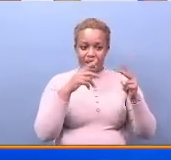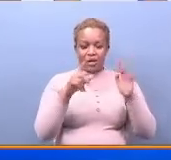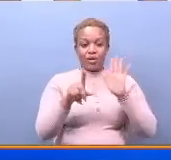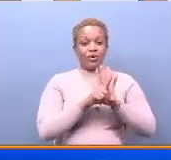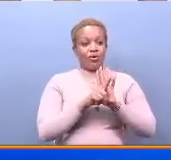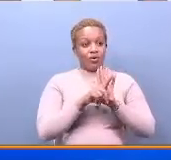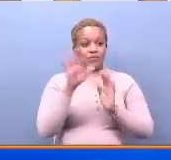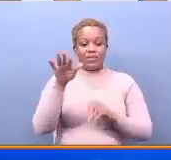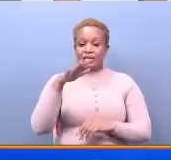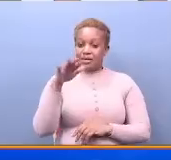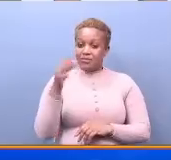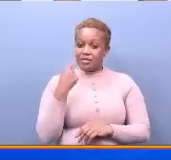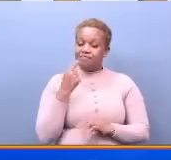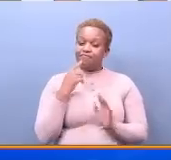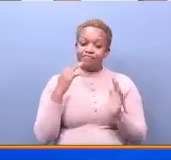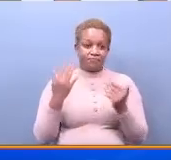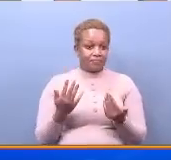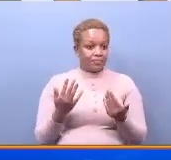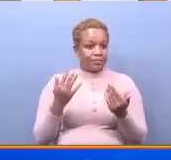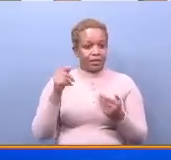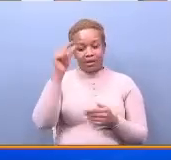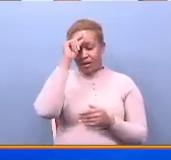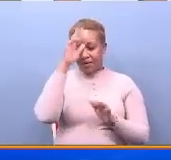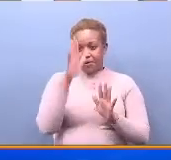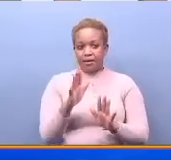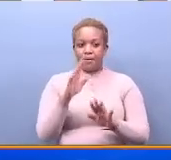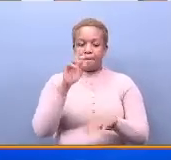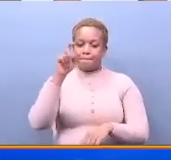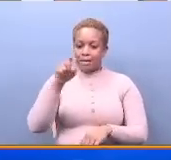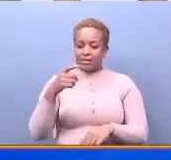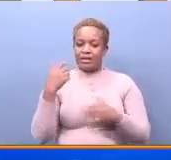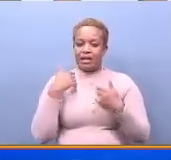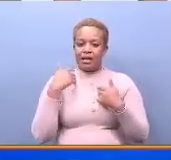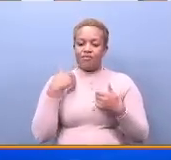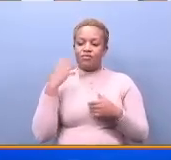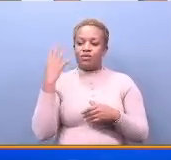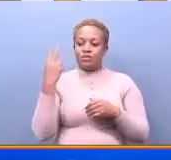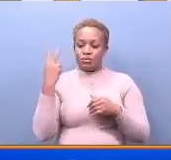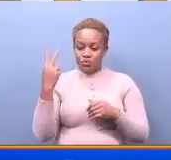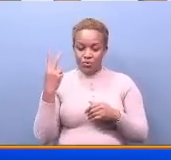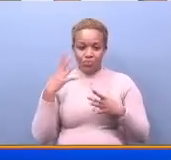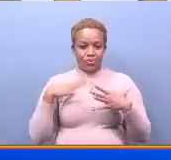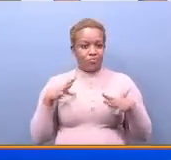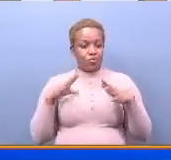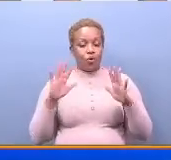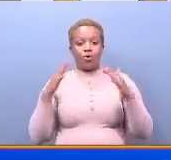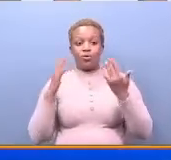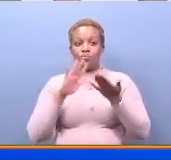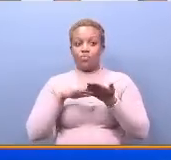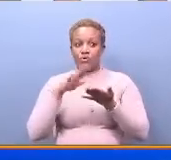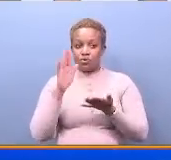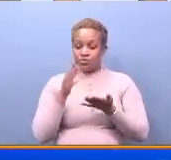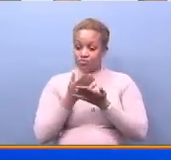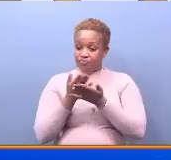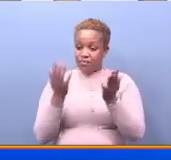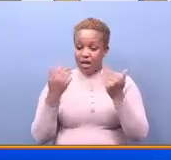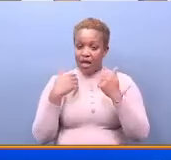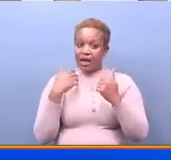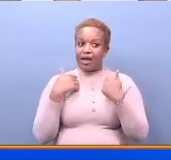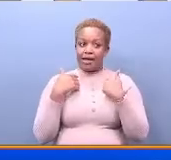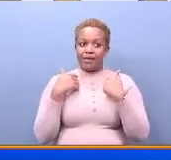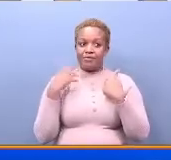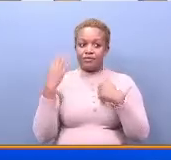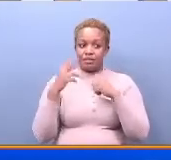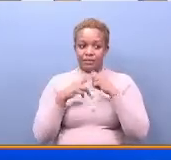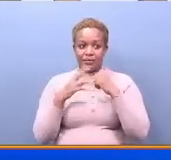ya assembly inasema governor lazima kuwa na watu 42 ama zaidi. tulikuwa na watu 57. Nyinyi mkikua, kila mtu